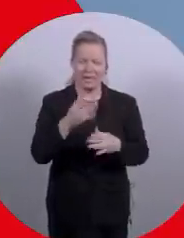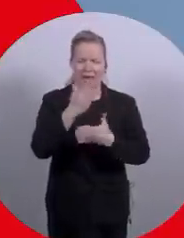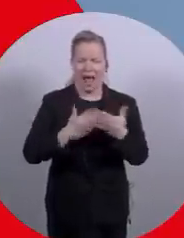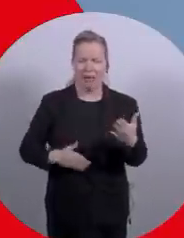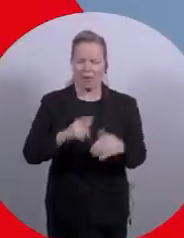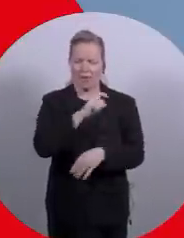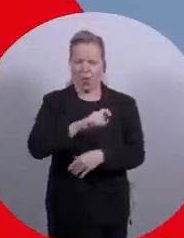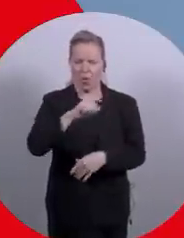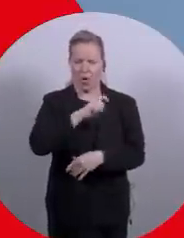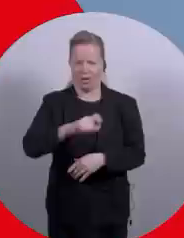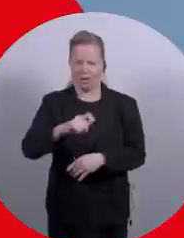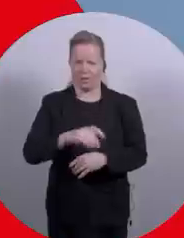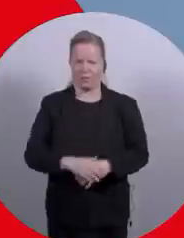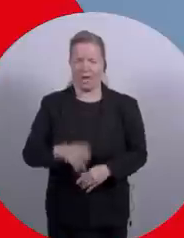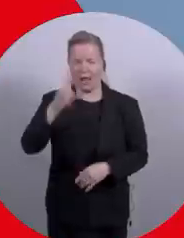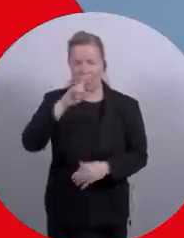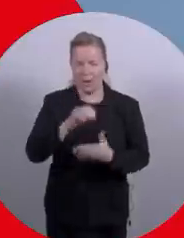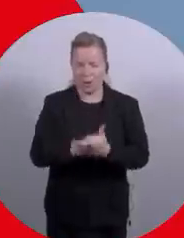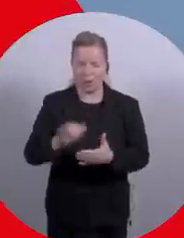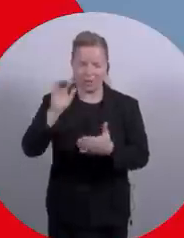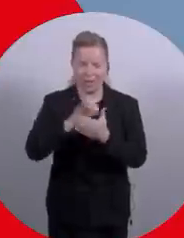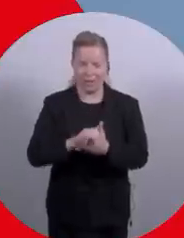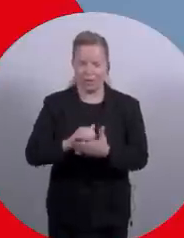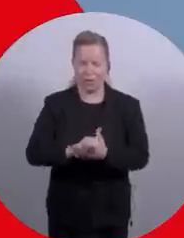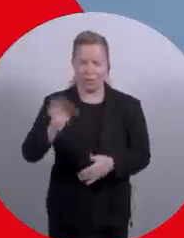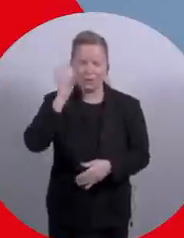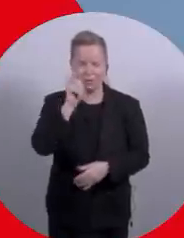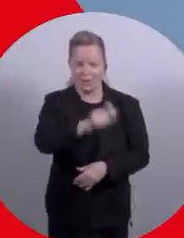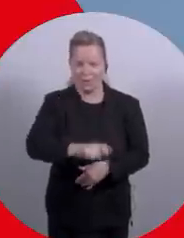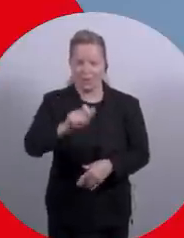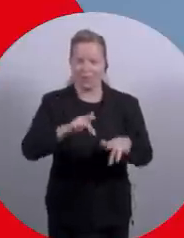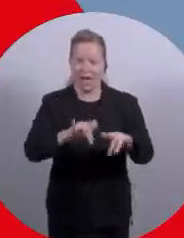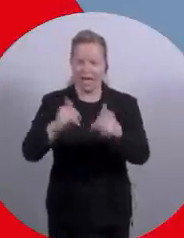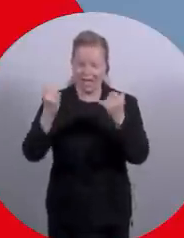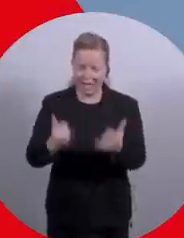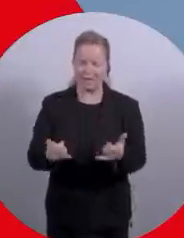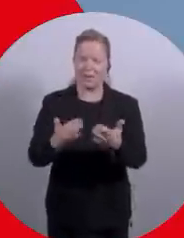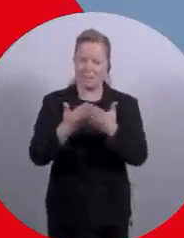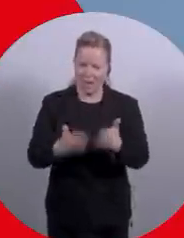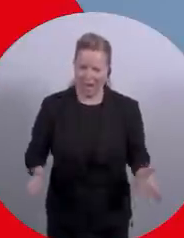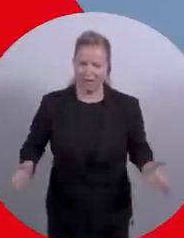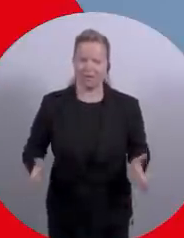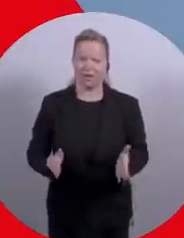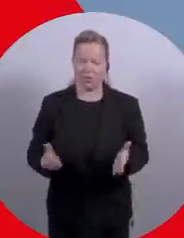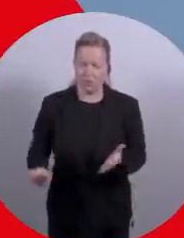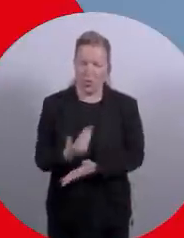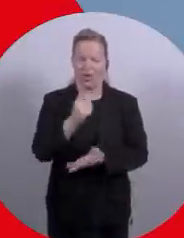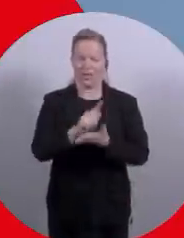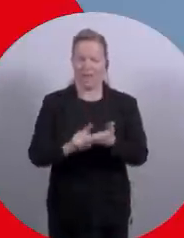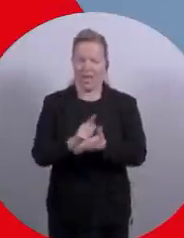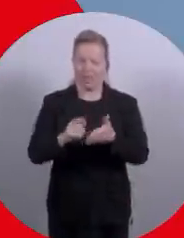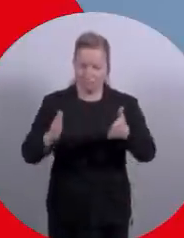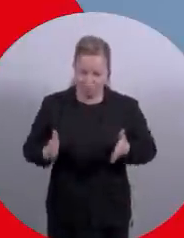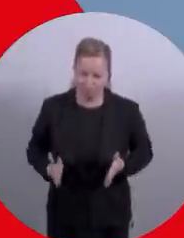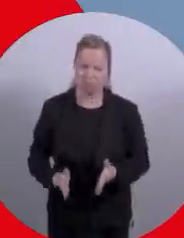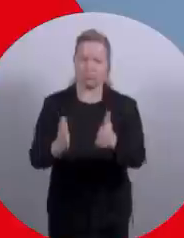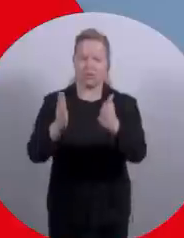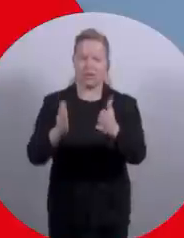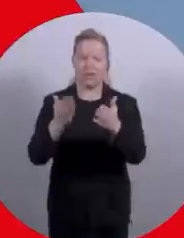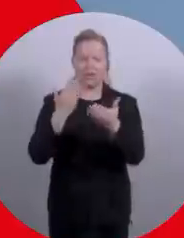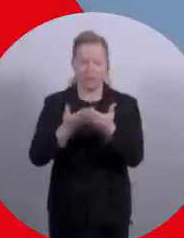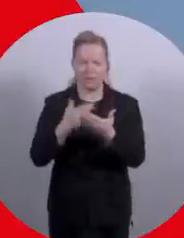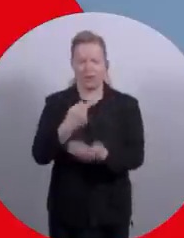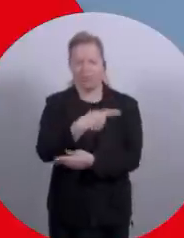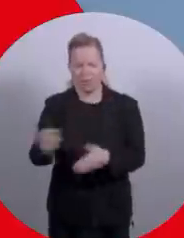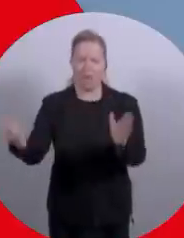genossen und Genossen jetzt ist es soweit jetzt beginnt der Aufbruch in eine neue Zeit dafür brauchen wir euch